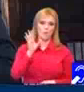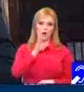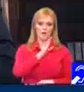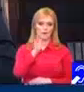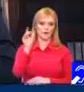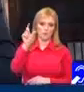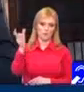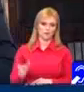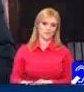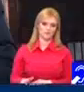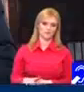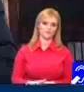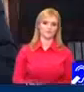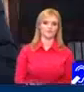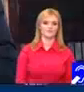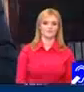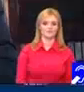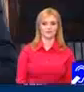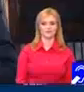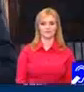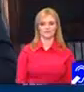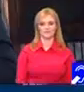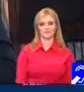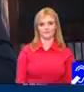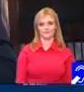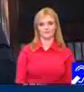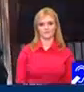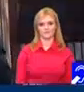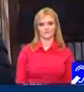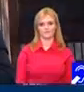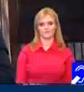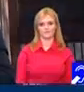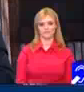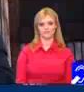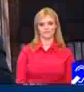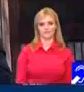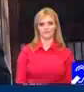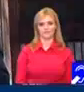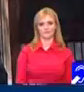pleca, cine ridică mormântul spre gura uscată a ta?